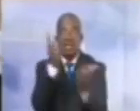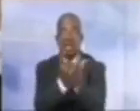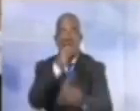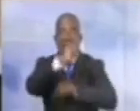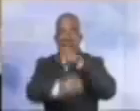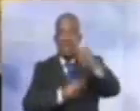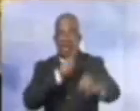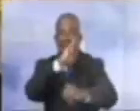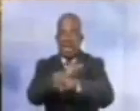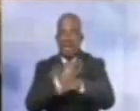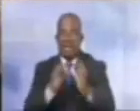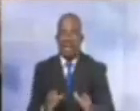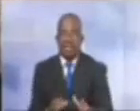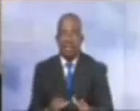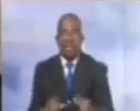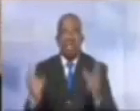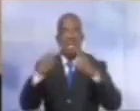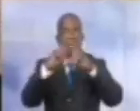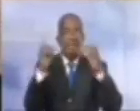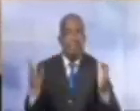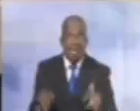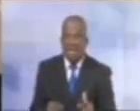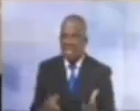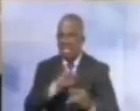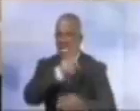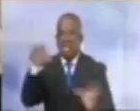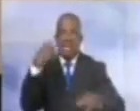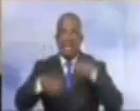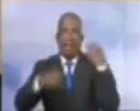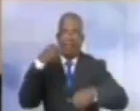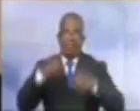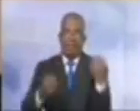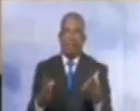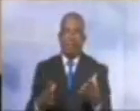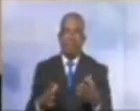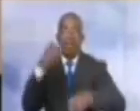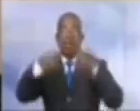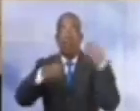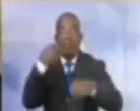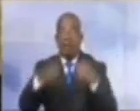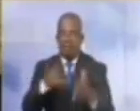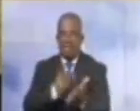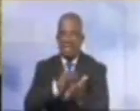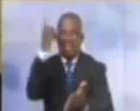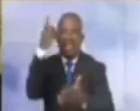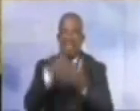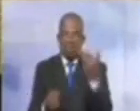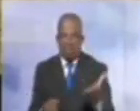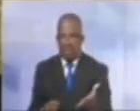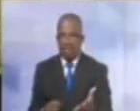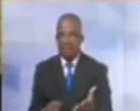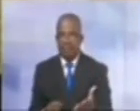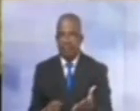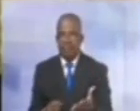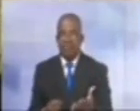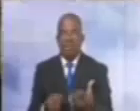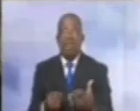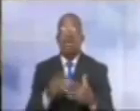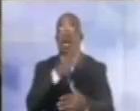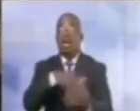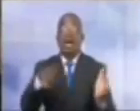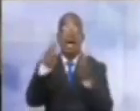active. Les travaux de démarrage sont prévus pour ce jeudi 29 janvier 2015. Site retenu pour cette gare